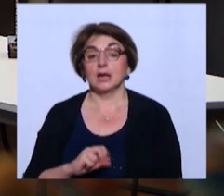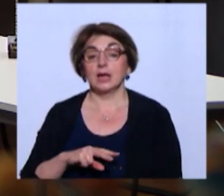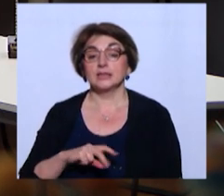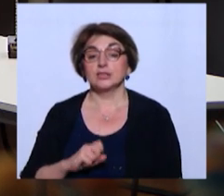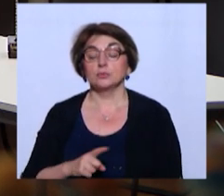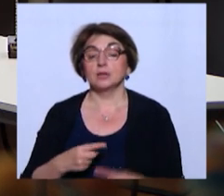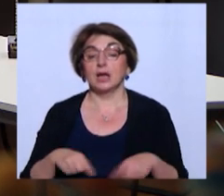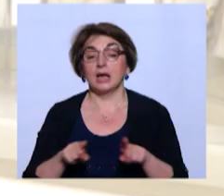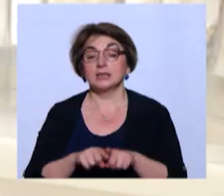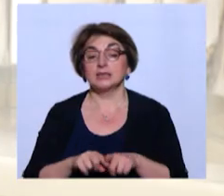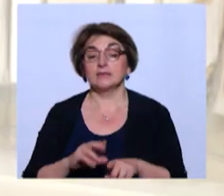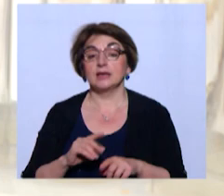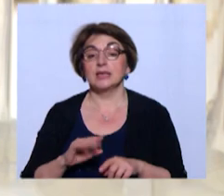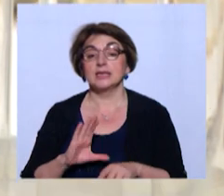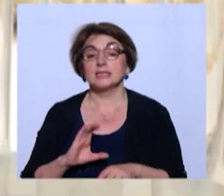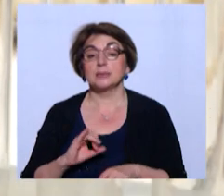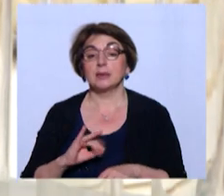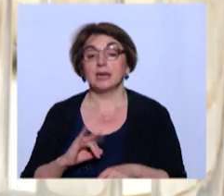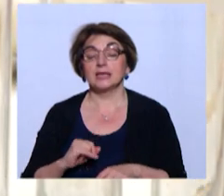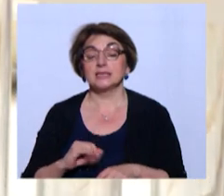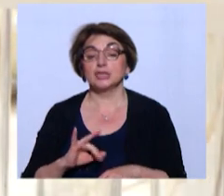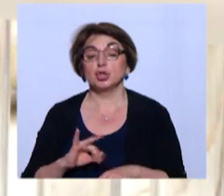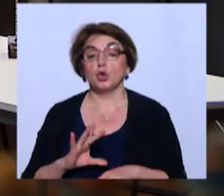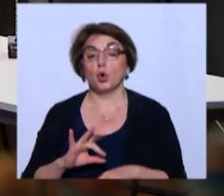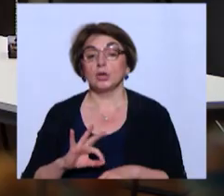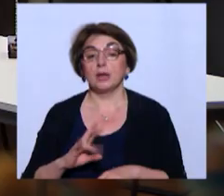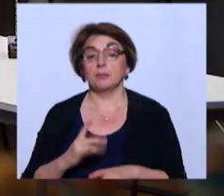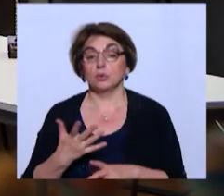კალციუმის და სპილენძის იონები.